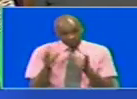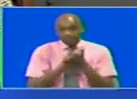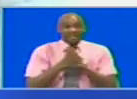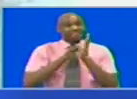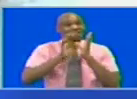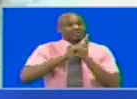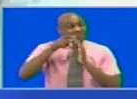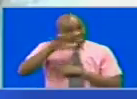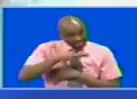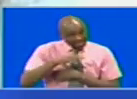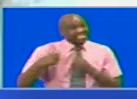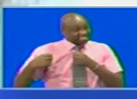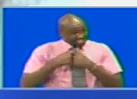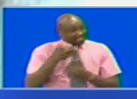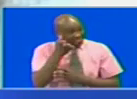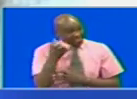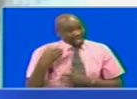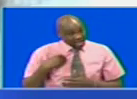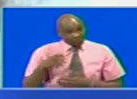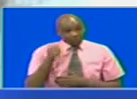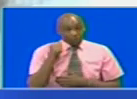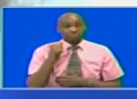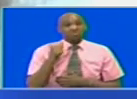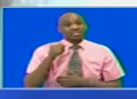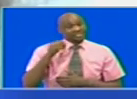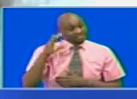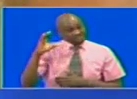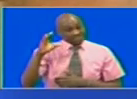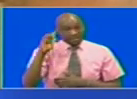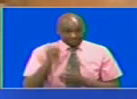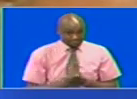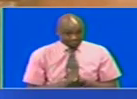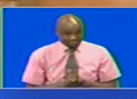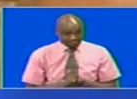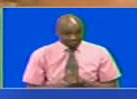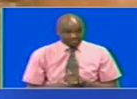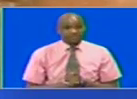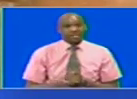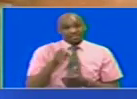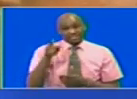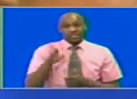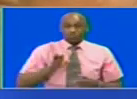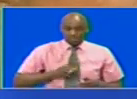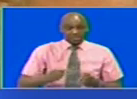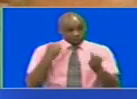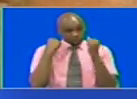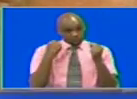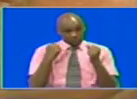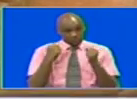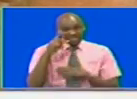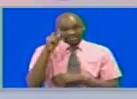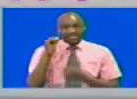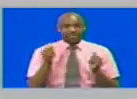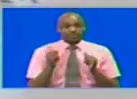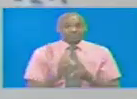maarufu licha ya changamoto kutoka kwa chama cha Mashinani. Jeff Kirui, makala ya Mwanamke Ngangari, KTN